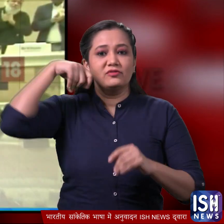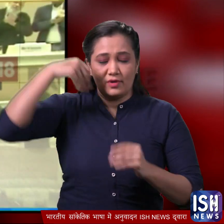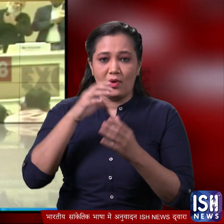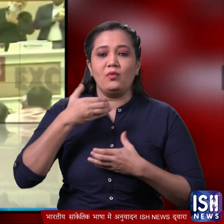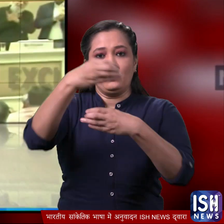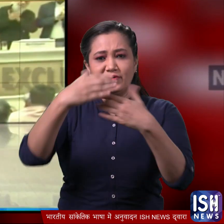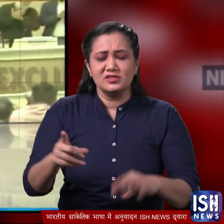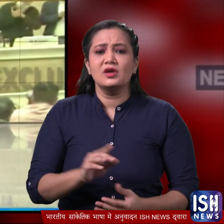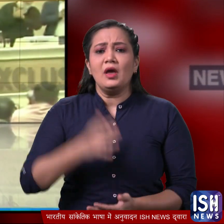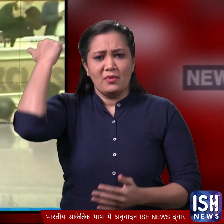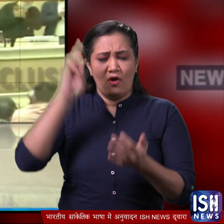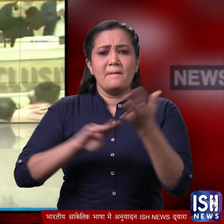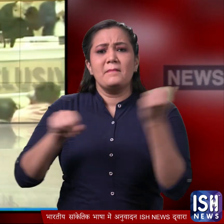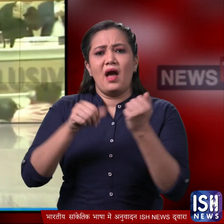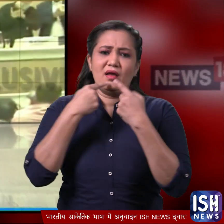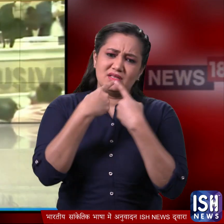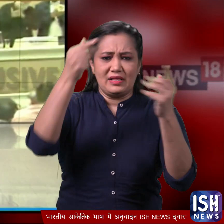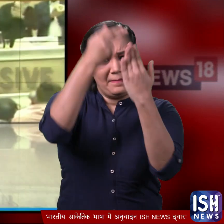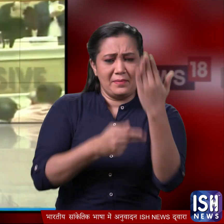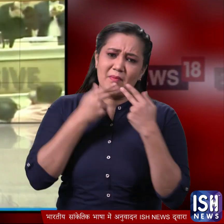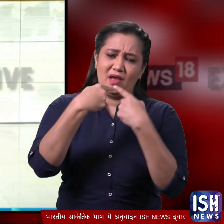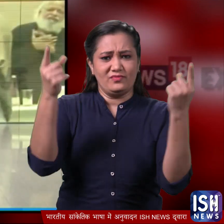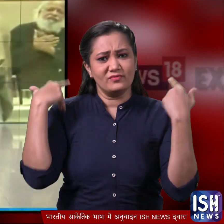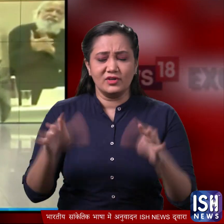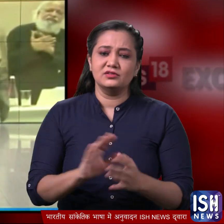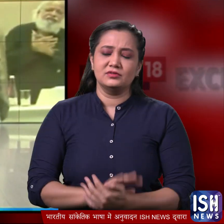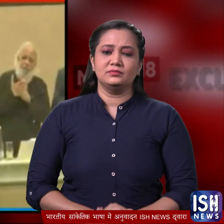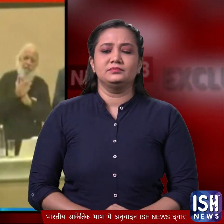सम्मानित किया। इन विजेताओं का ऐलान इसी साल मार्च महीने में कर दिया गया था,